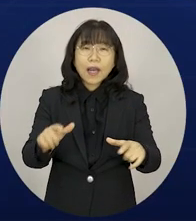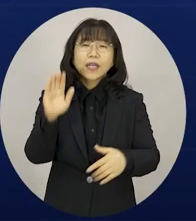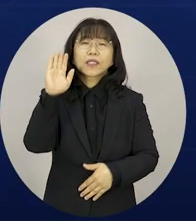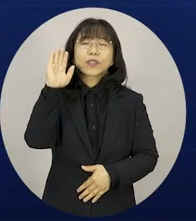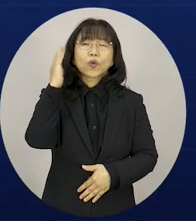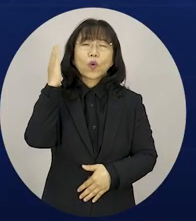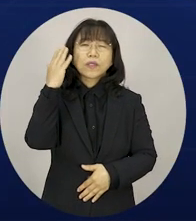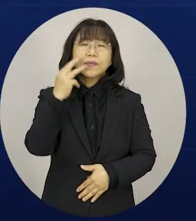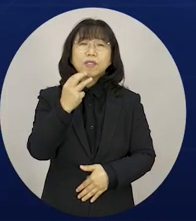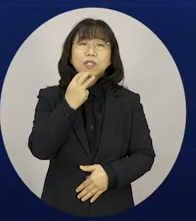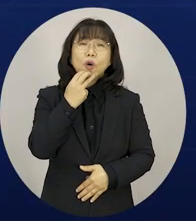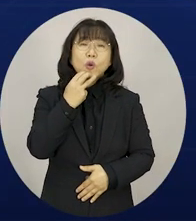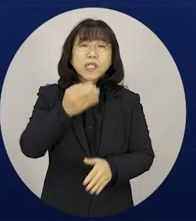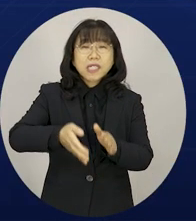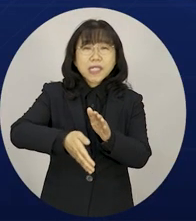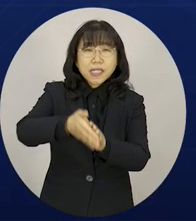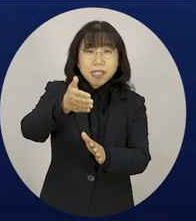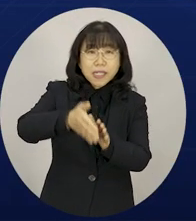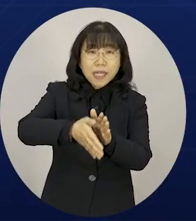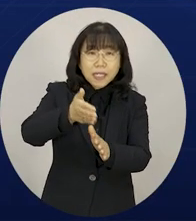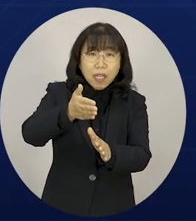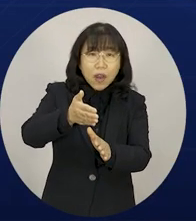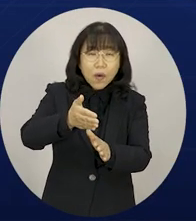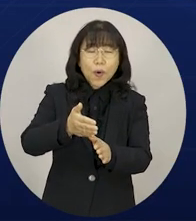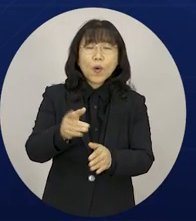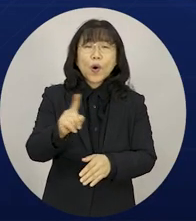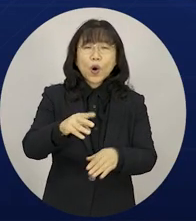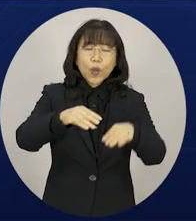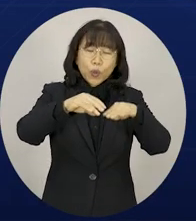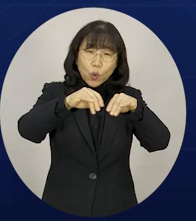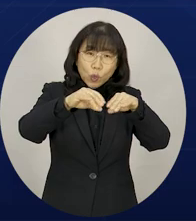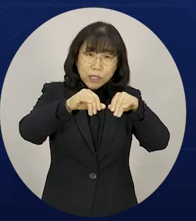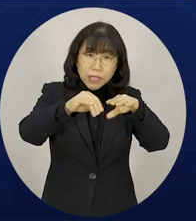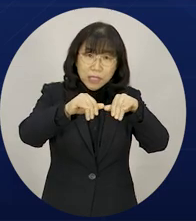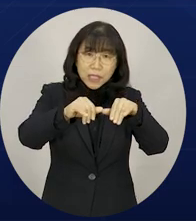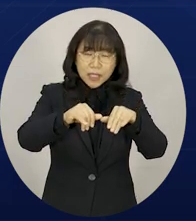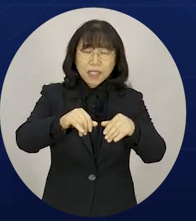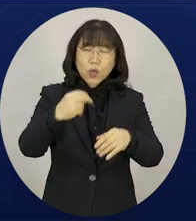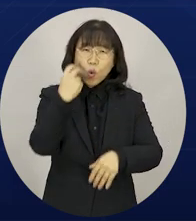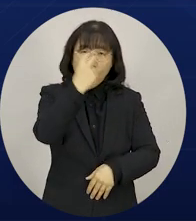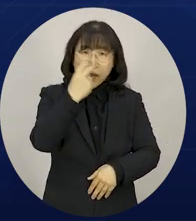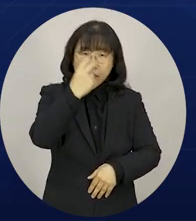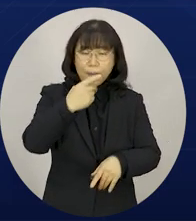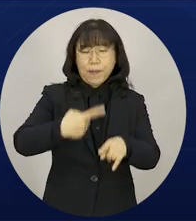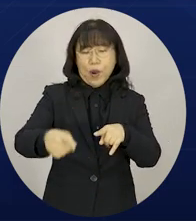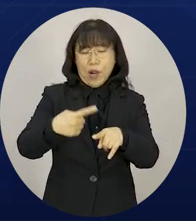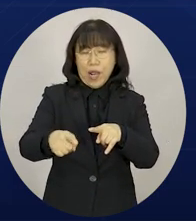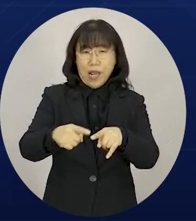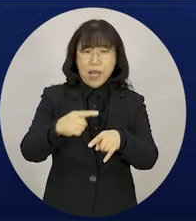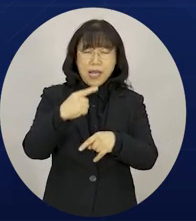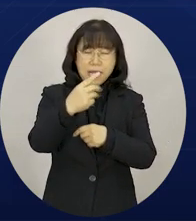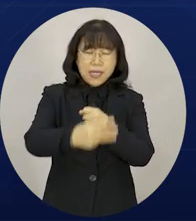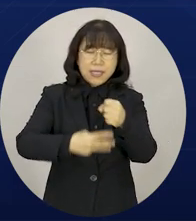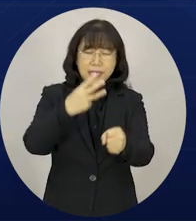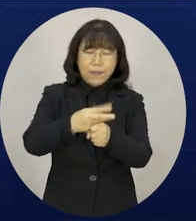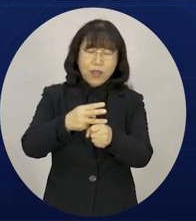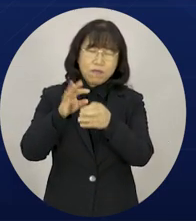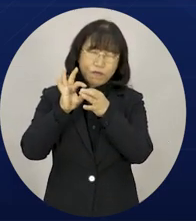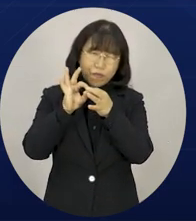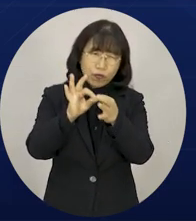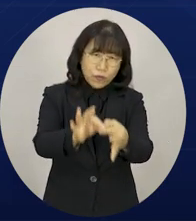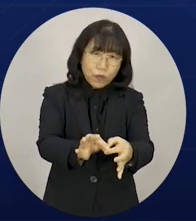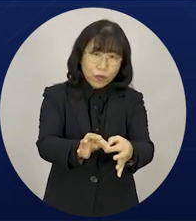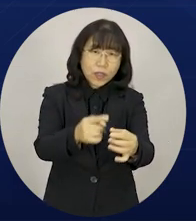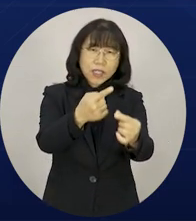강서구가 최근 서울시에서 실시한 2012 토지 지적관리 업무 평가에서 3년 연속 최우수 기간을